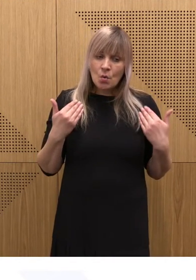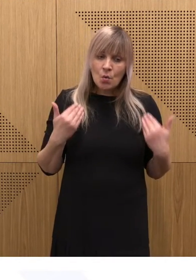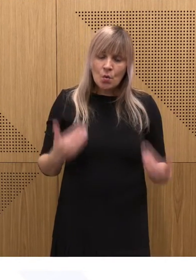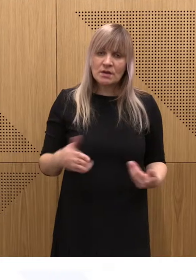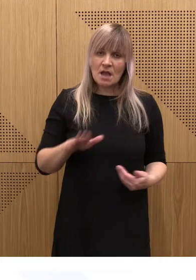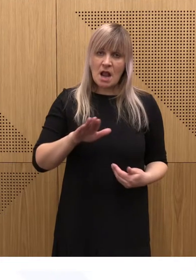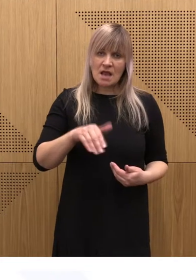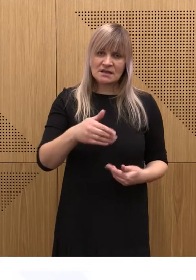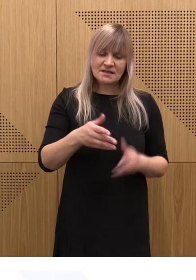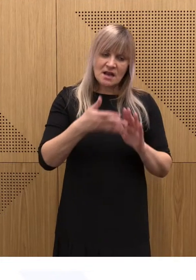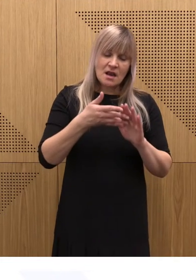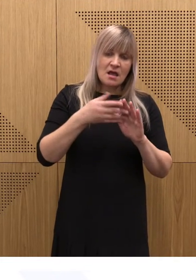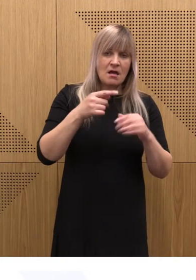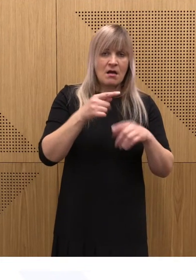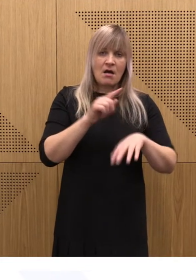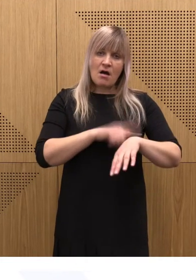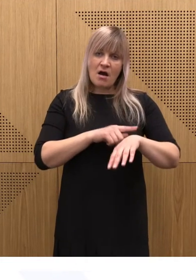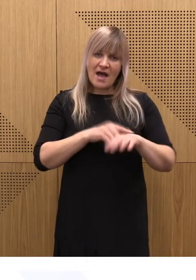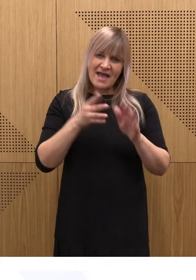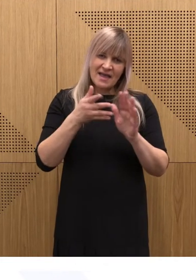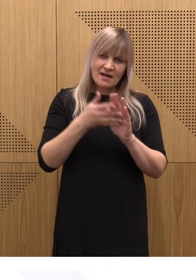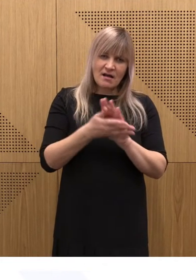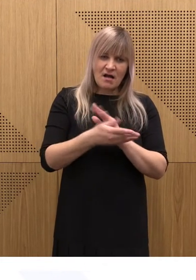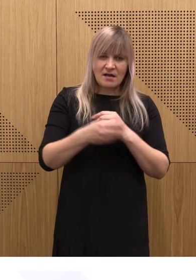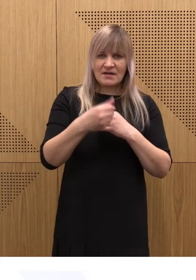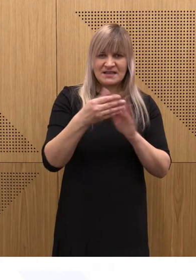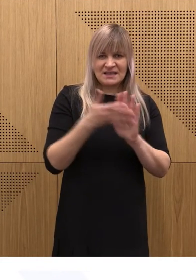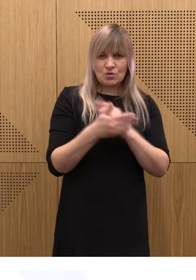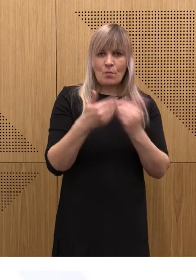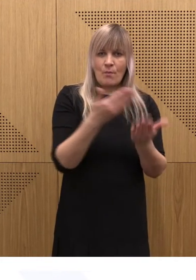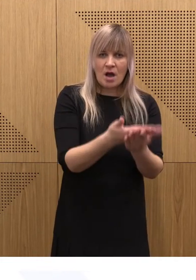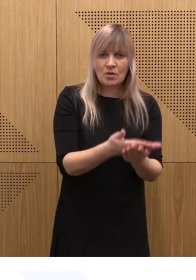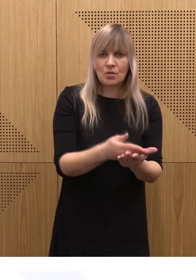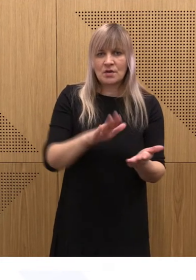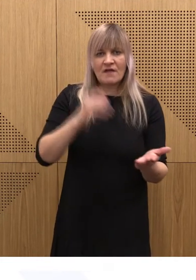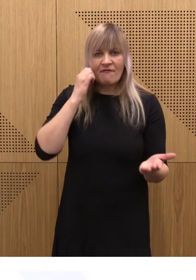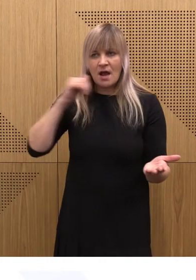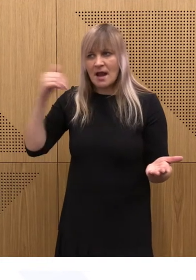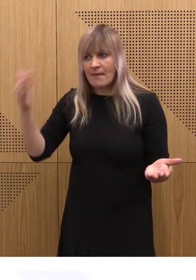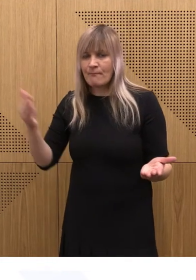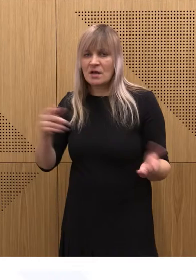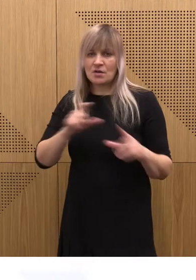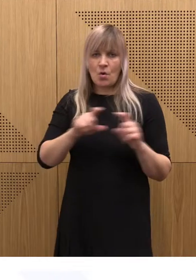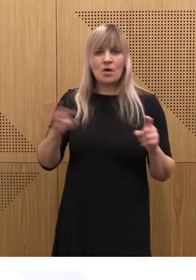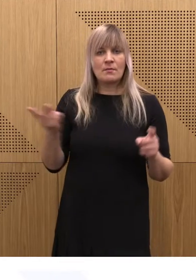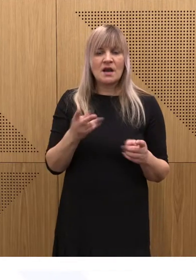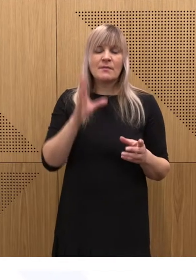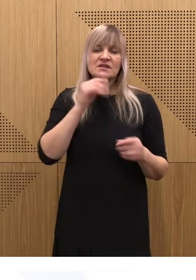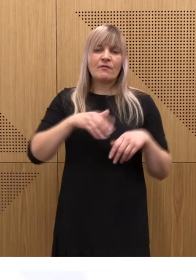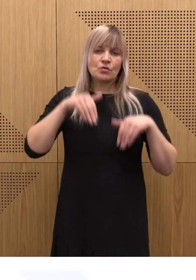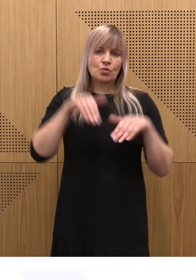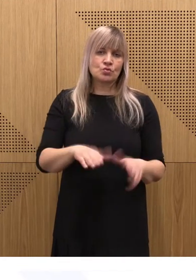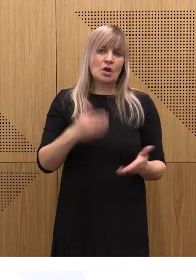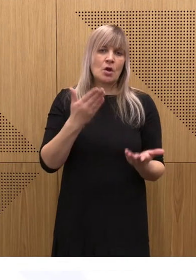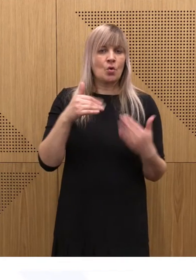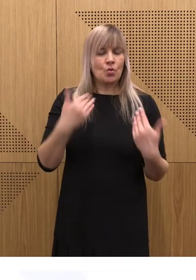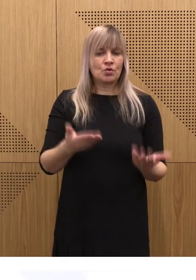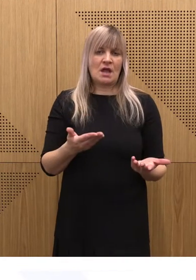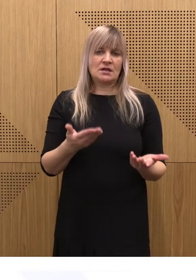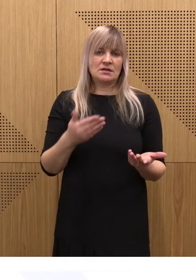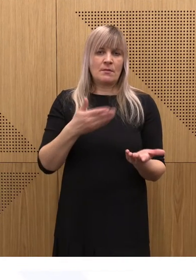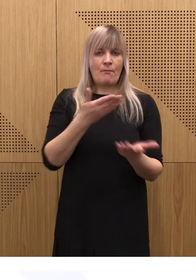seda aega sisustada, on kõigil olemas. On nii lastevanematel koolidel ja igaüks saab ise otsustada. Mis puudutab